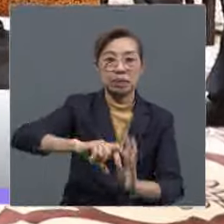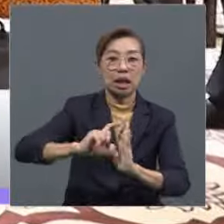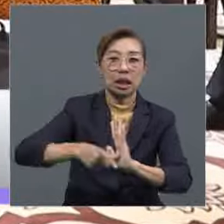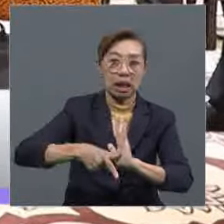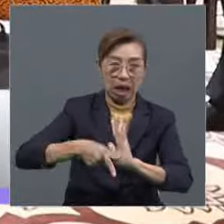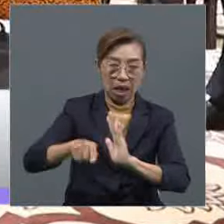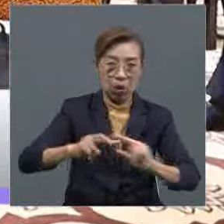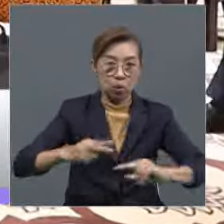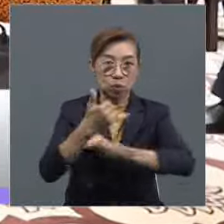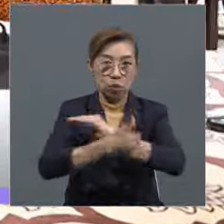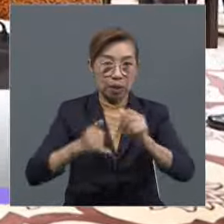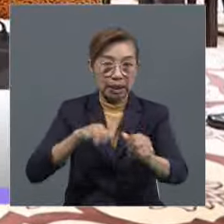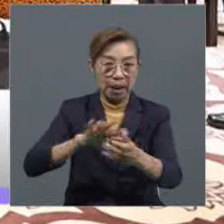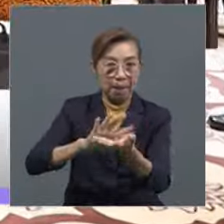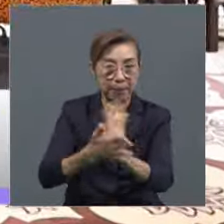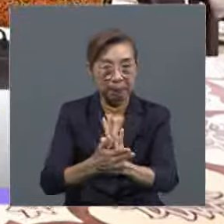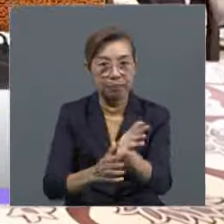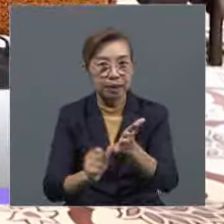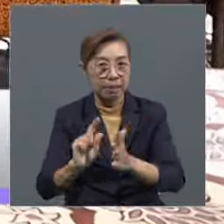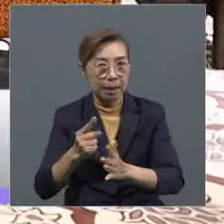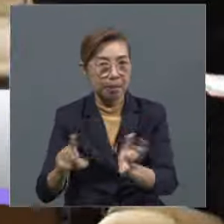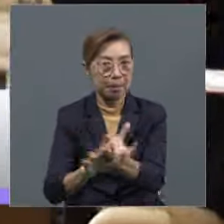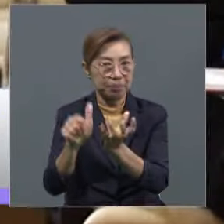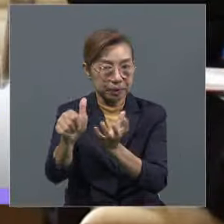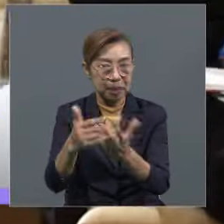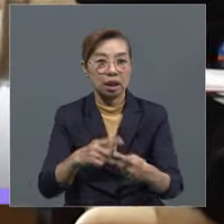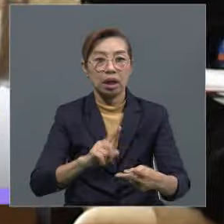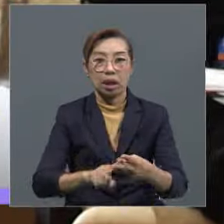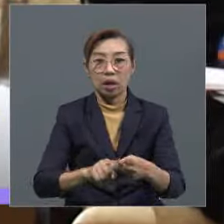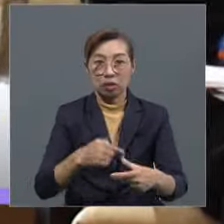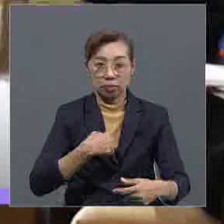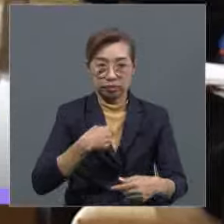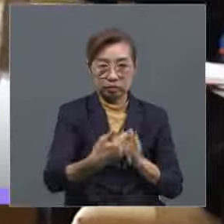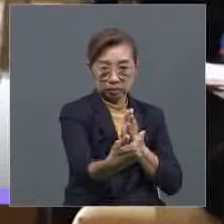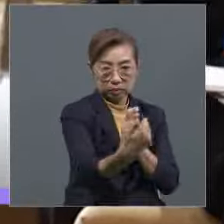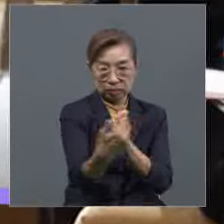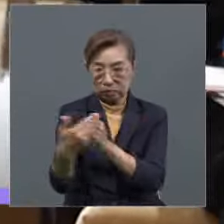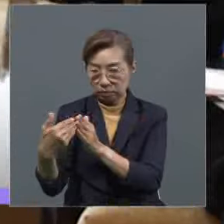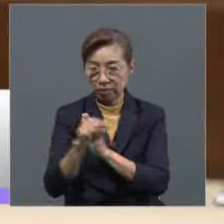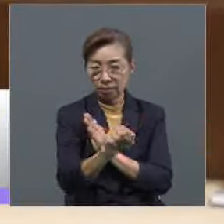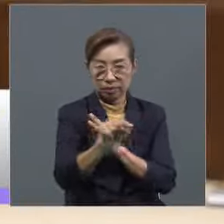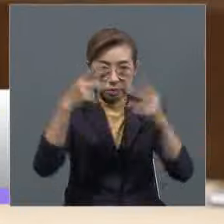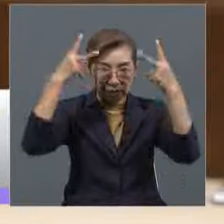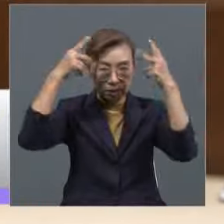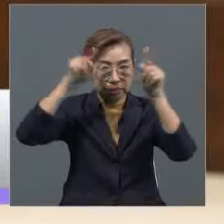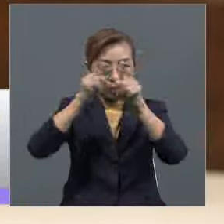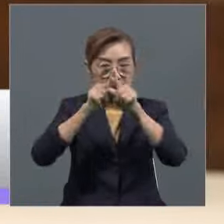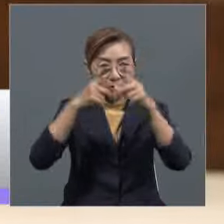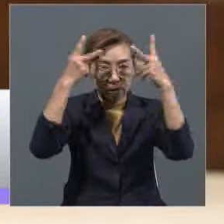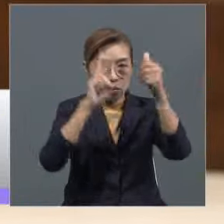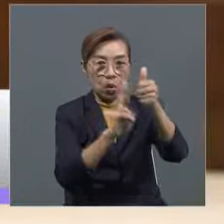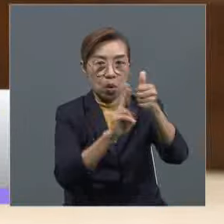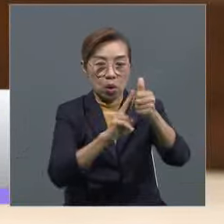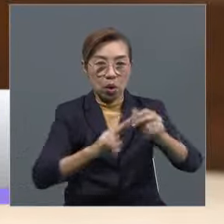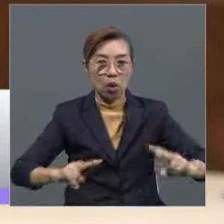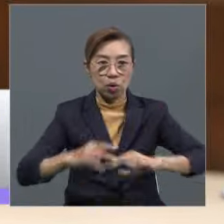มสกให้มีประสิทธิภาพขณะเดียวกันค่ะร่วมหารือทวิภาคีกับนายตาส่วยรองนายกรัฐมนตรีและรัฐมนตรีว่าการ